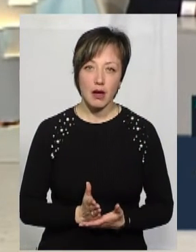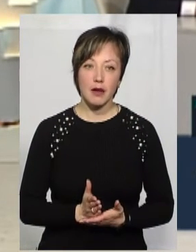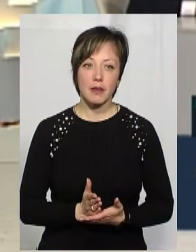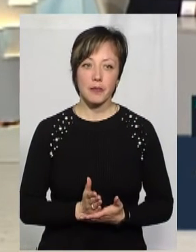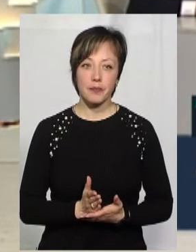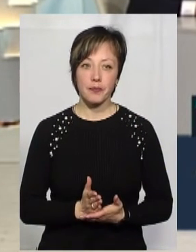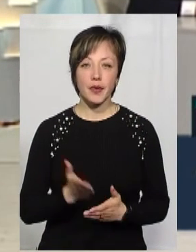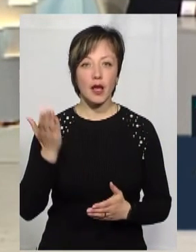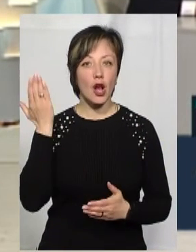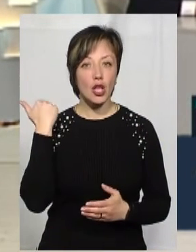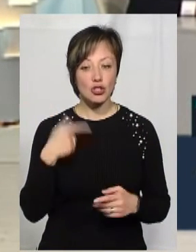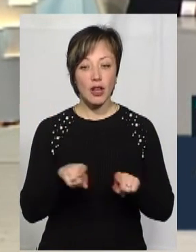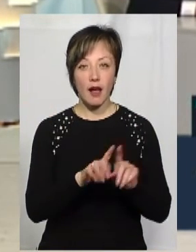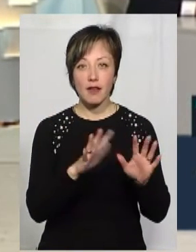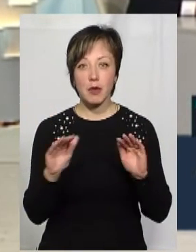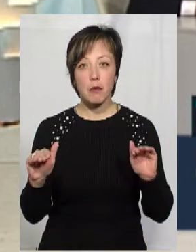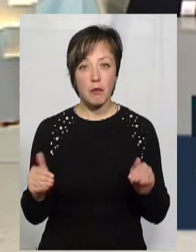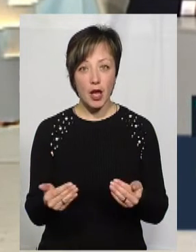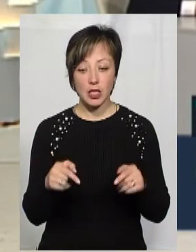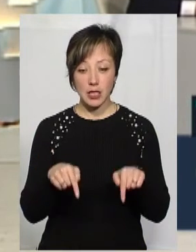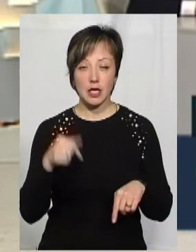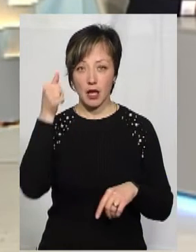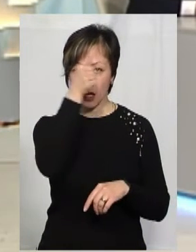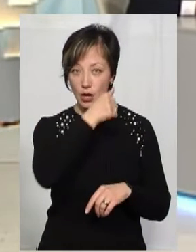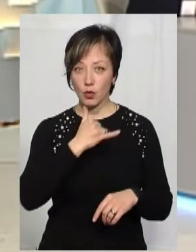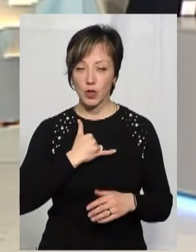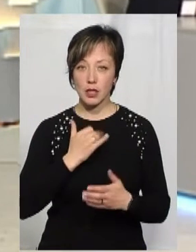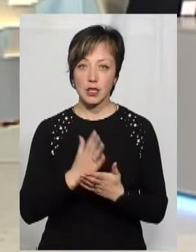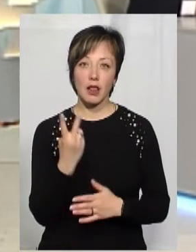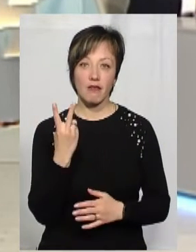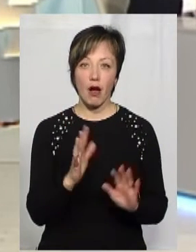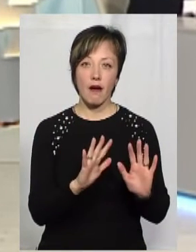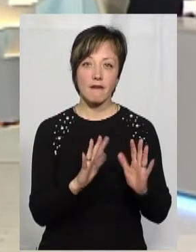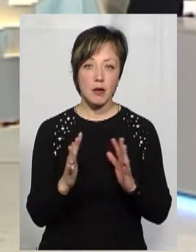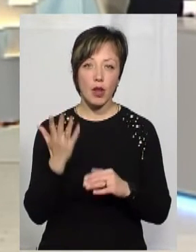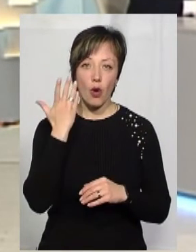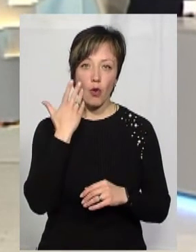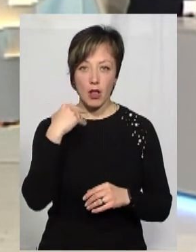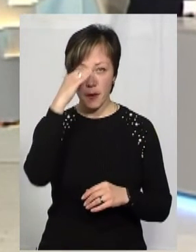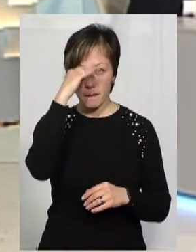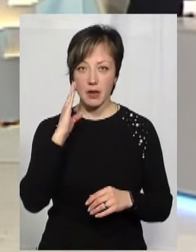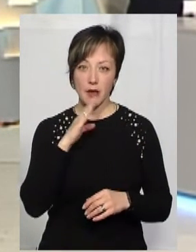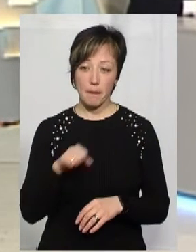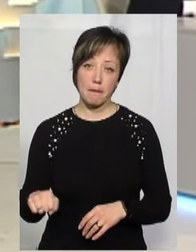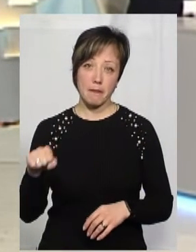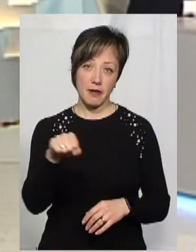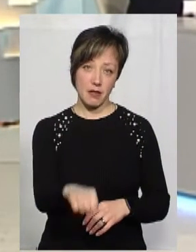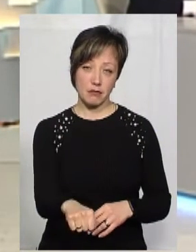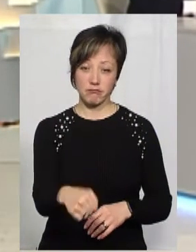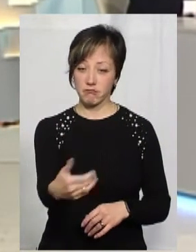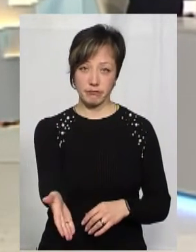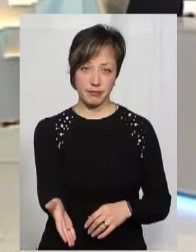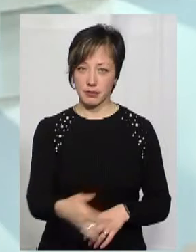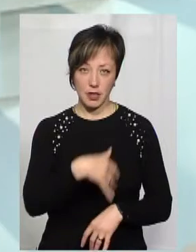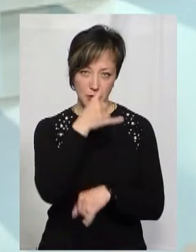раніше таких випадків було набагато менше. Буквально за цей рік у нас вже є два випадки, коли нам батьки привели в службу і кажуть,